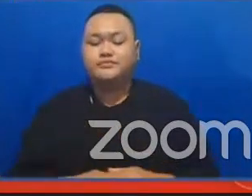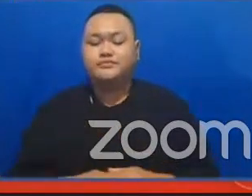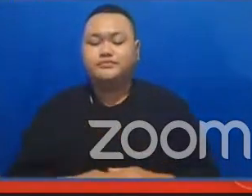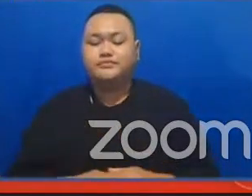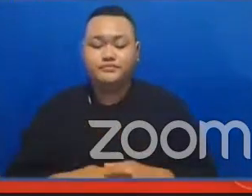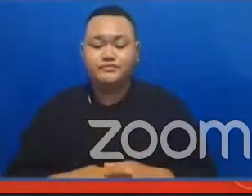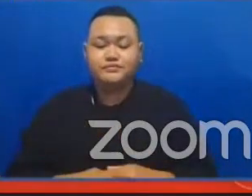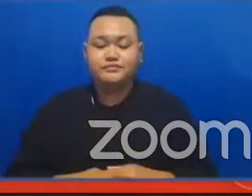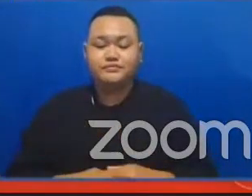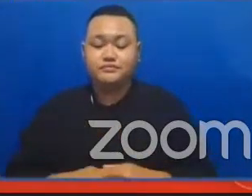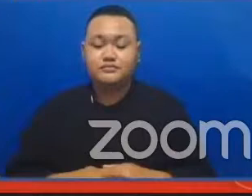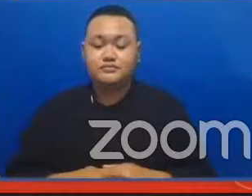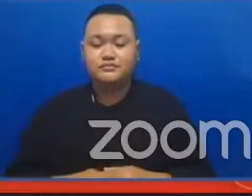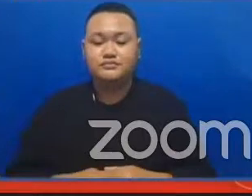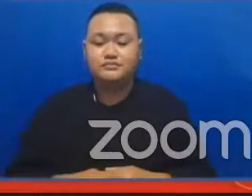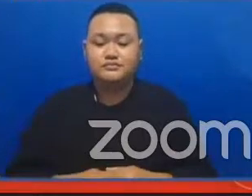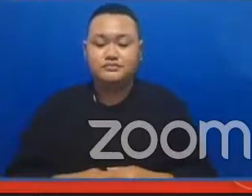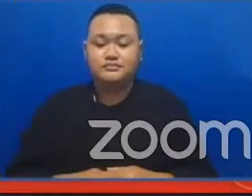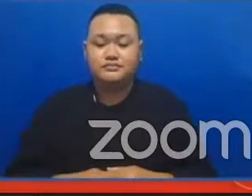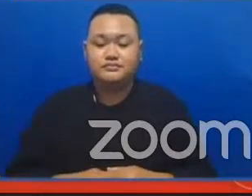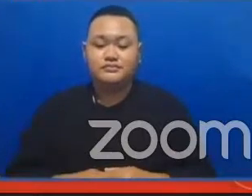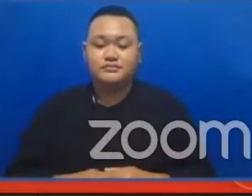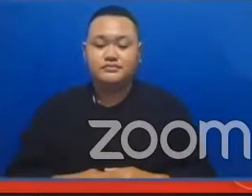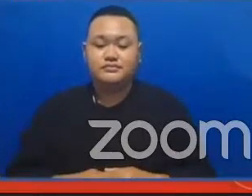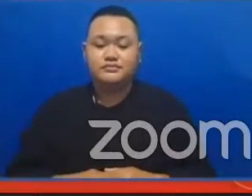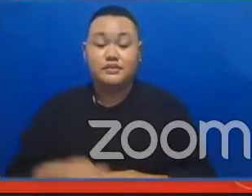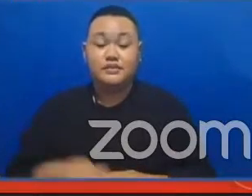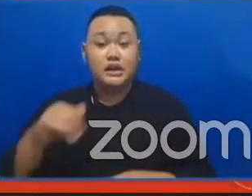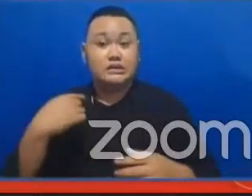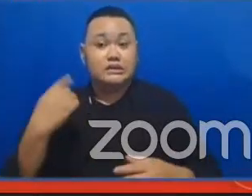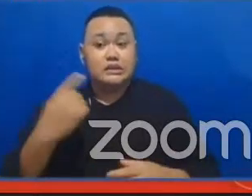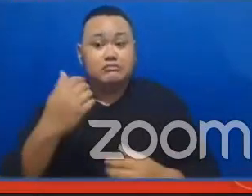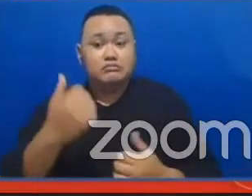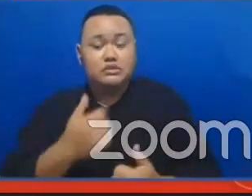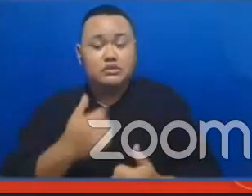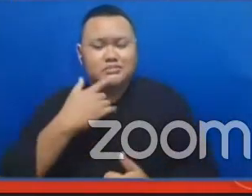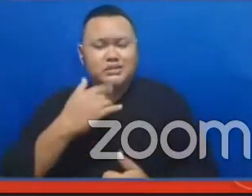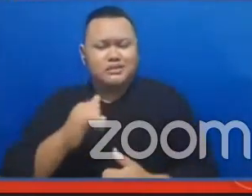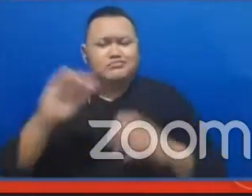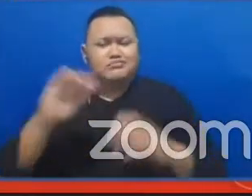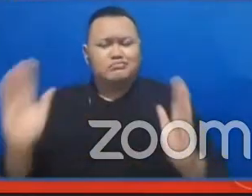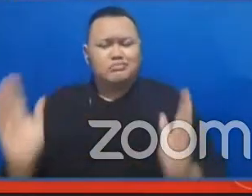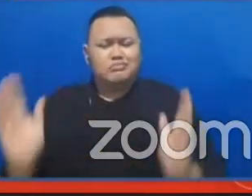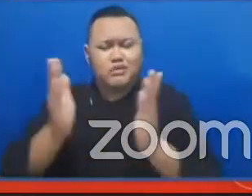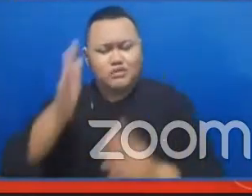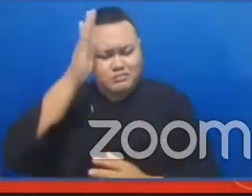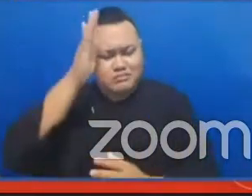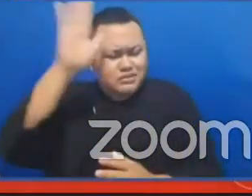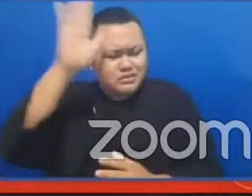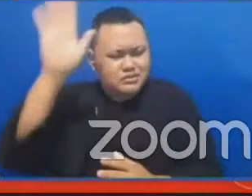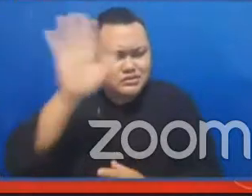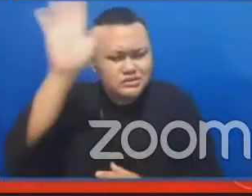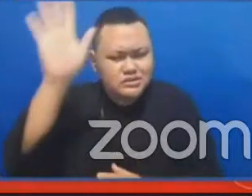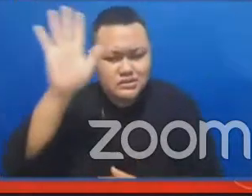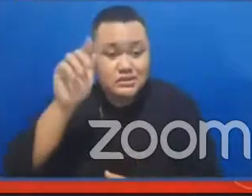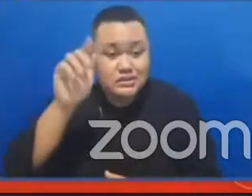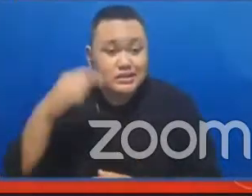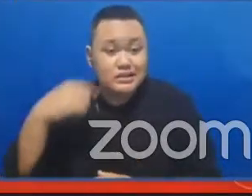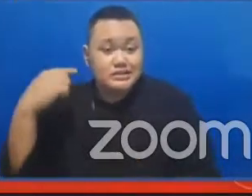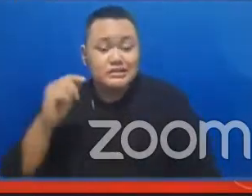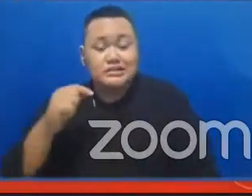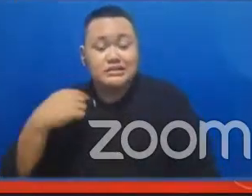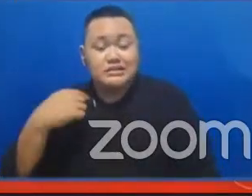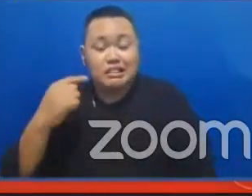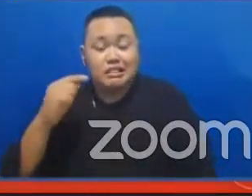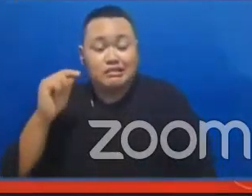lebih bisa mendorong kita untuk menghayati dan membangun imajinasi ketika kita